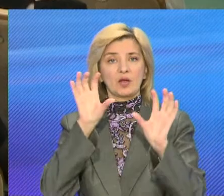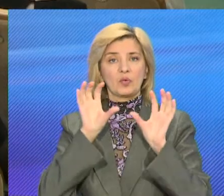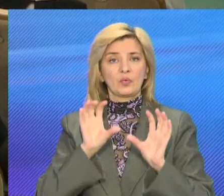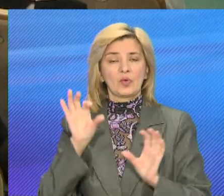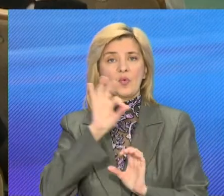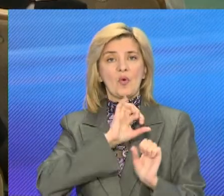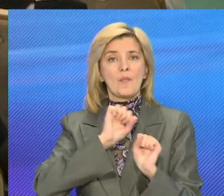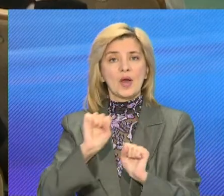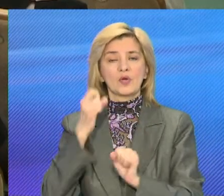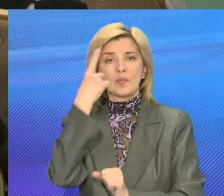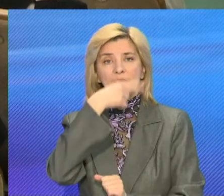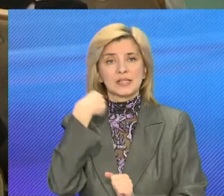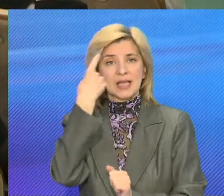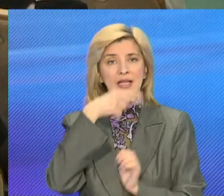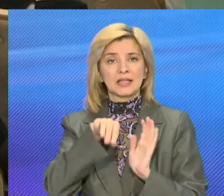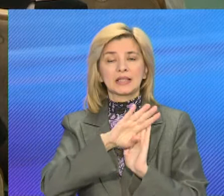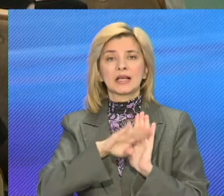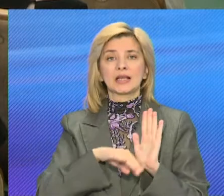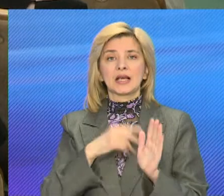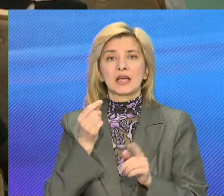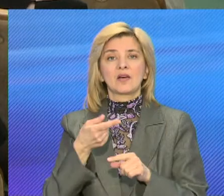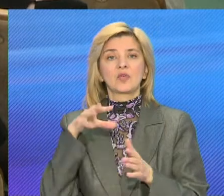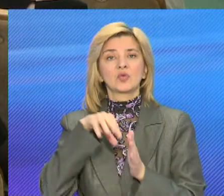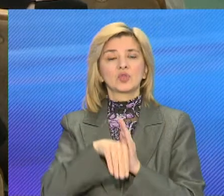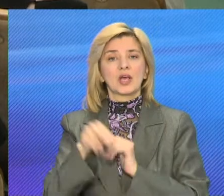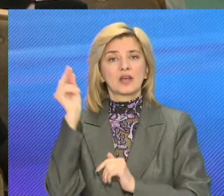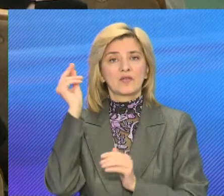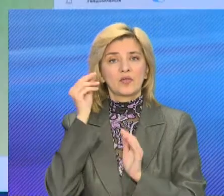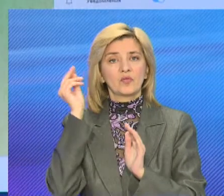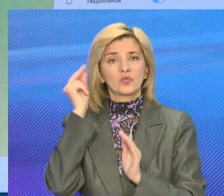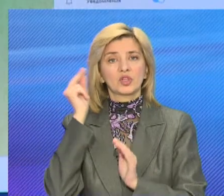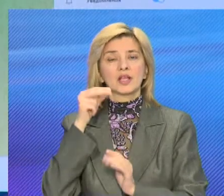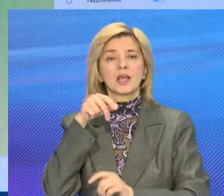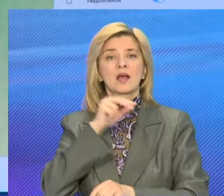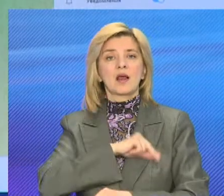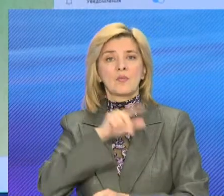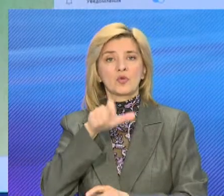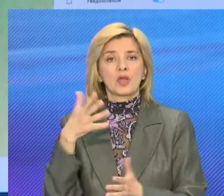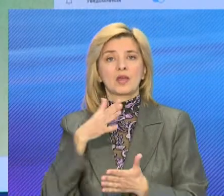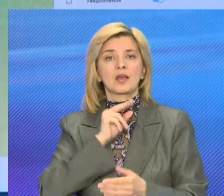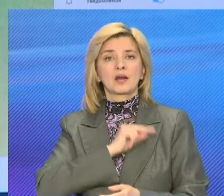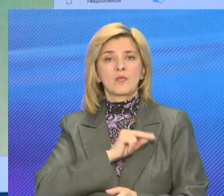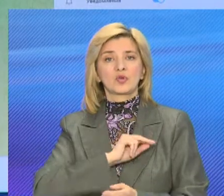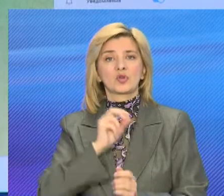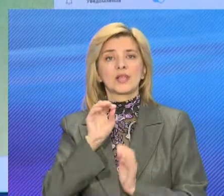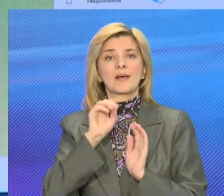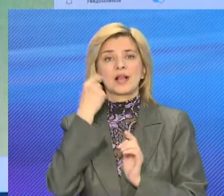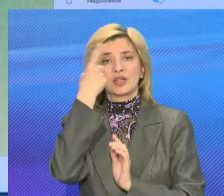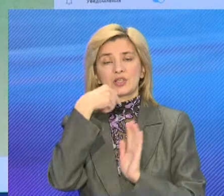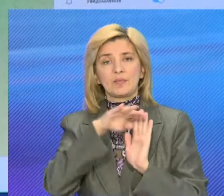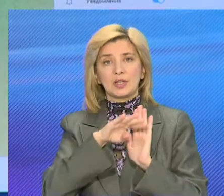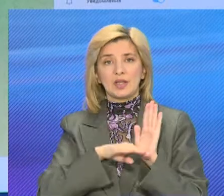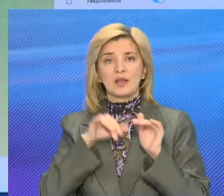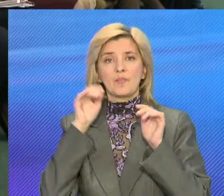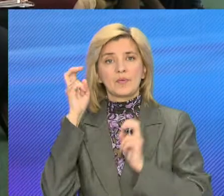данных. Яна включает навучание супрацовников, которые занимаются працей с персональными звездками на предприемствах, проведение тематичных вебинаров